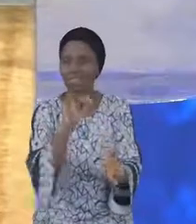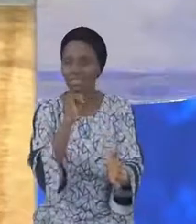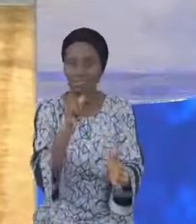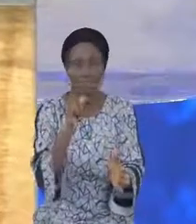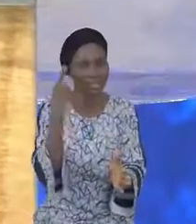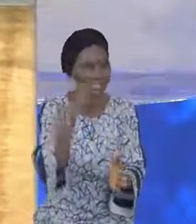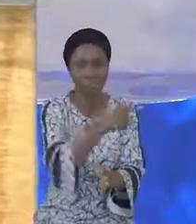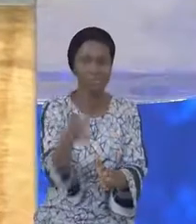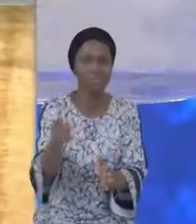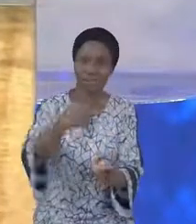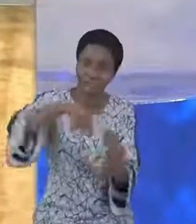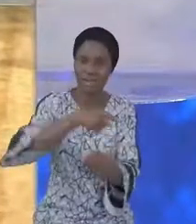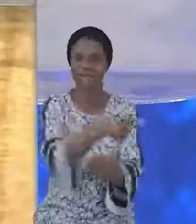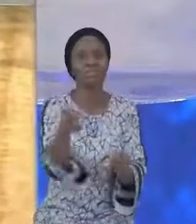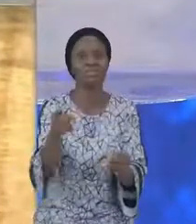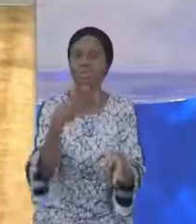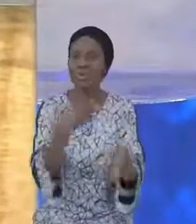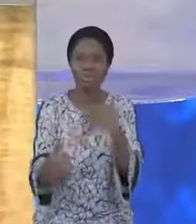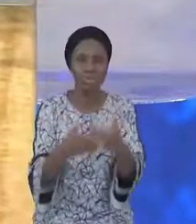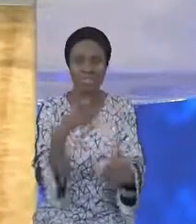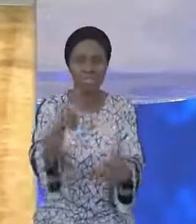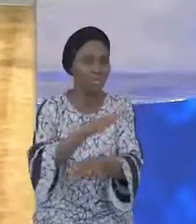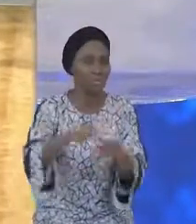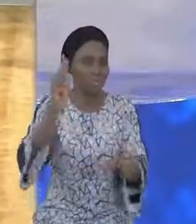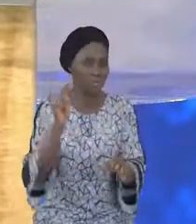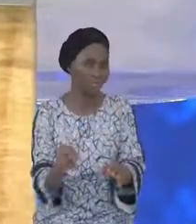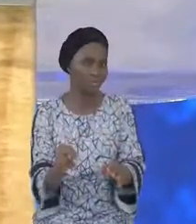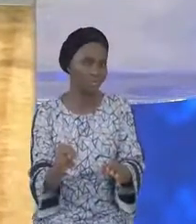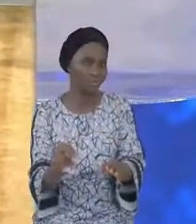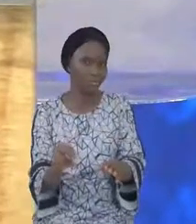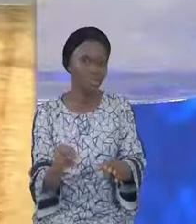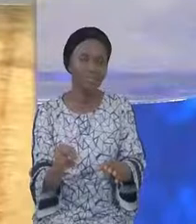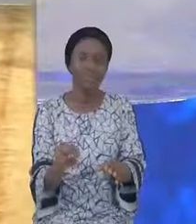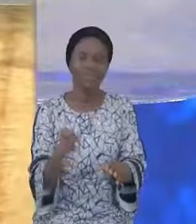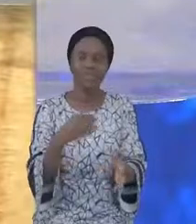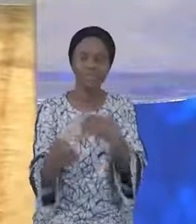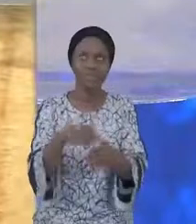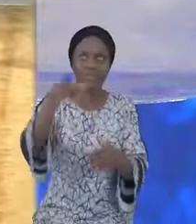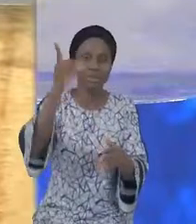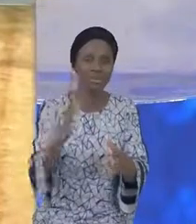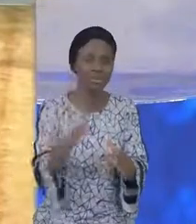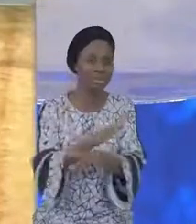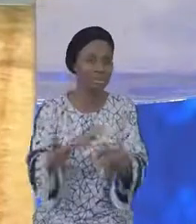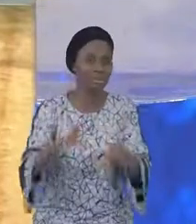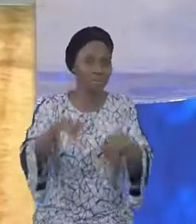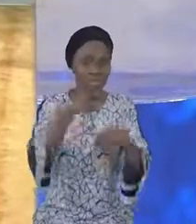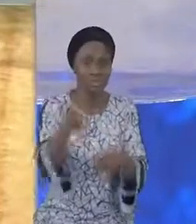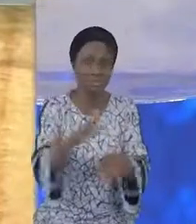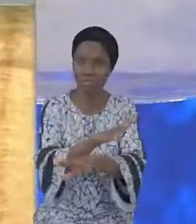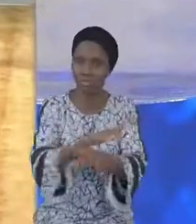Dieu, tout ce qui ne doit rentrer là-bas, laisse là, la tempérance. Le Seigneur